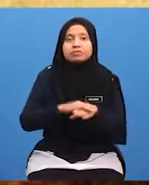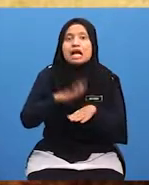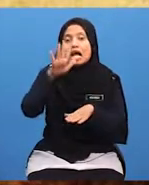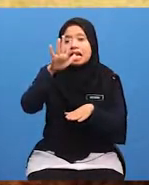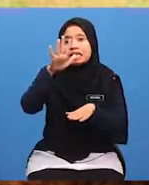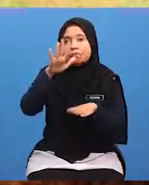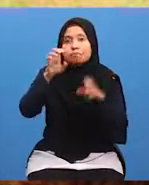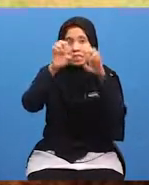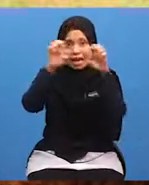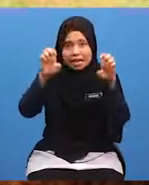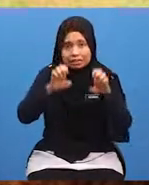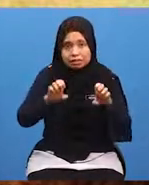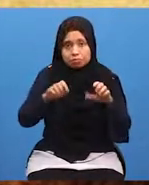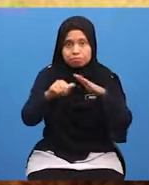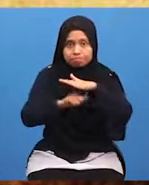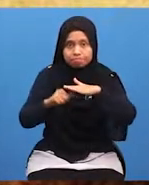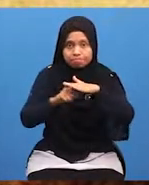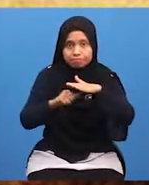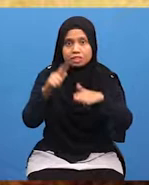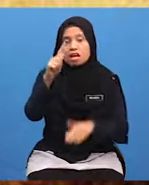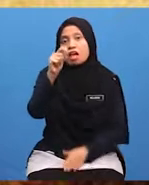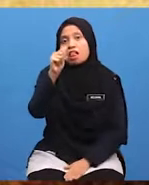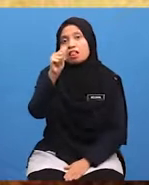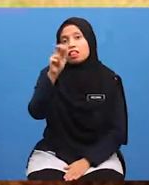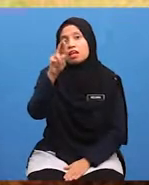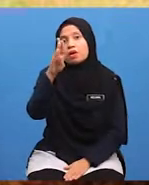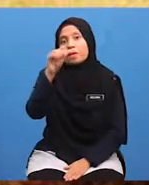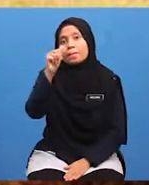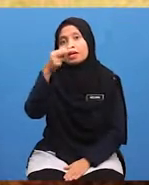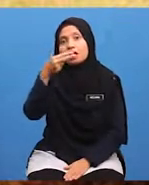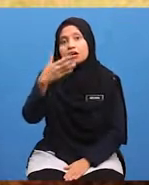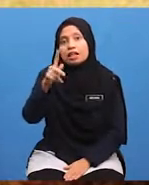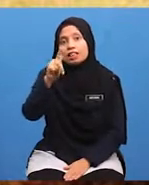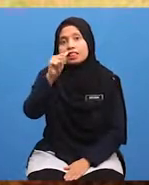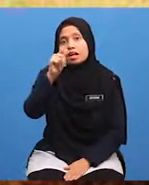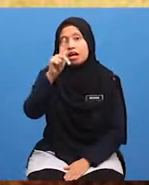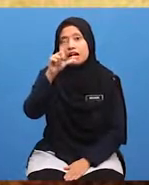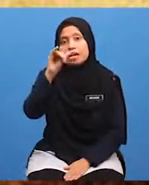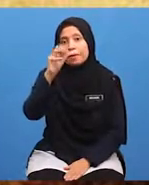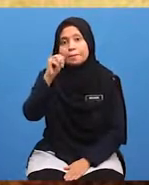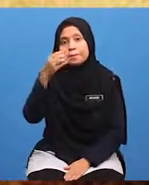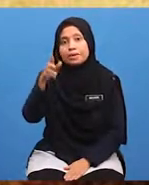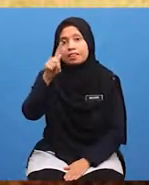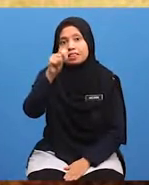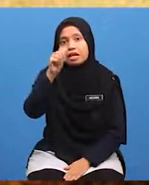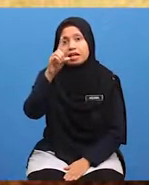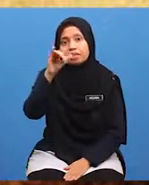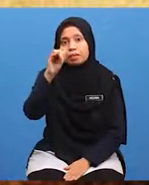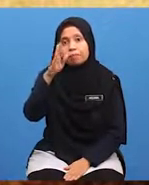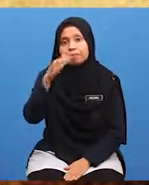5 elemen asas iaitu tarbiyah, ta'lim, ta'dib, irsyad dan juga